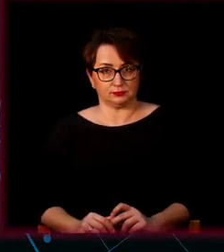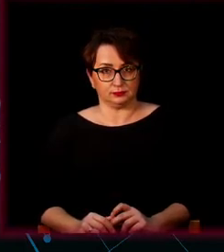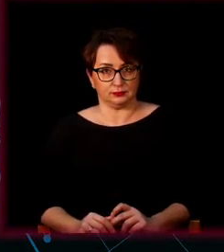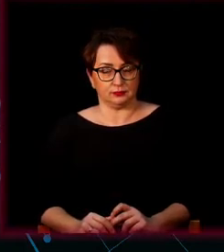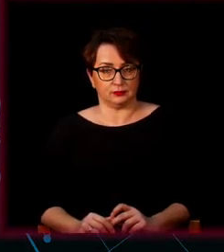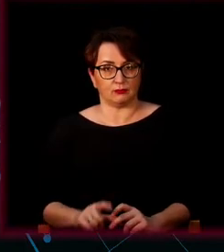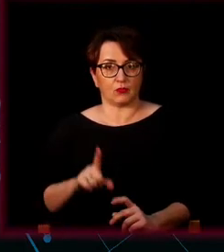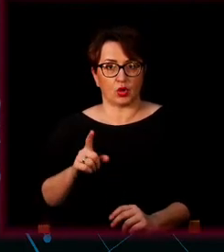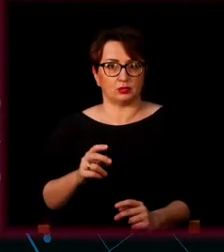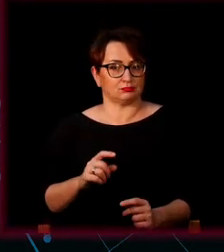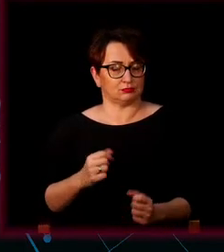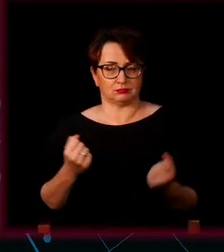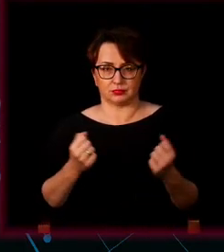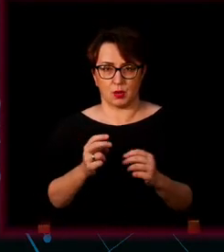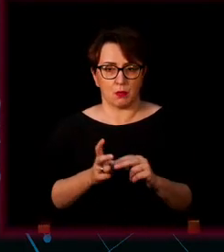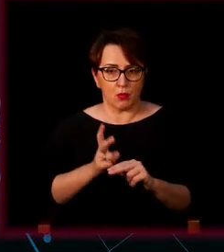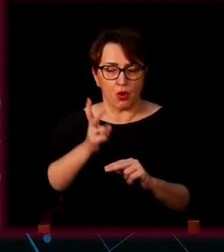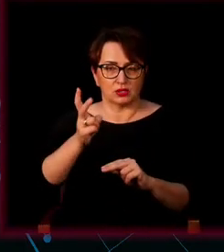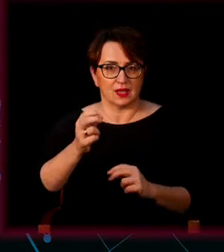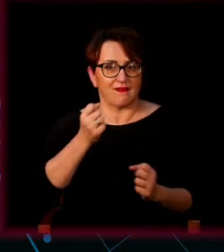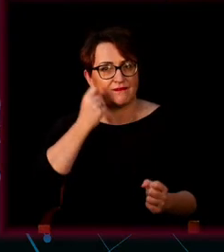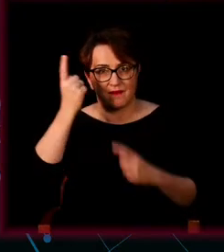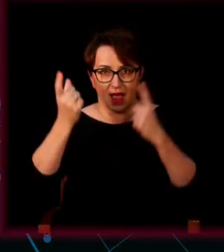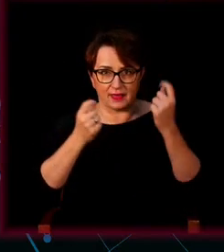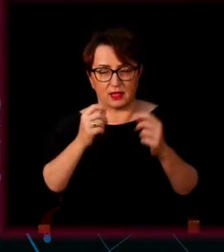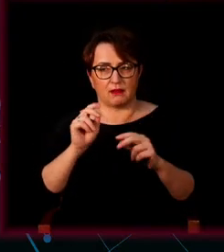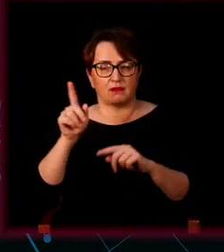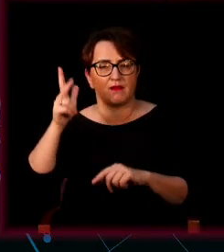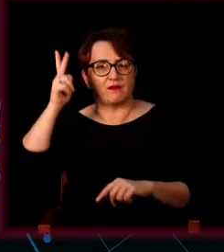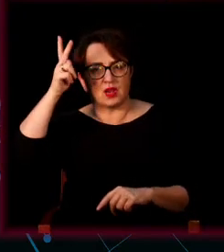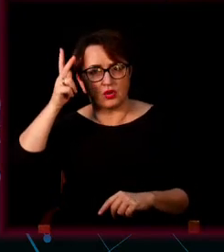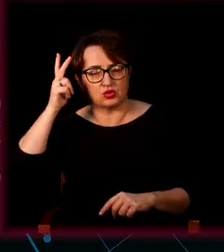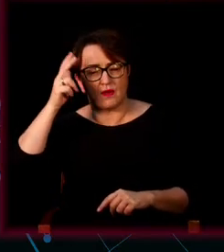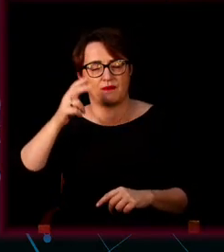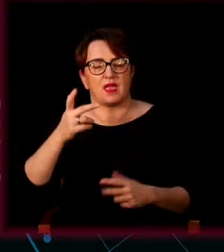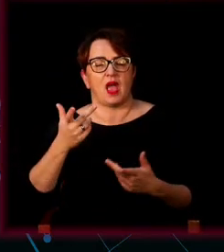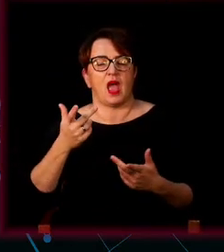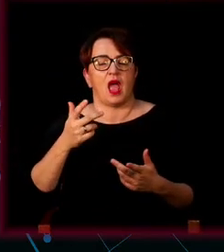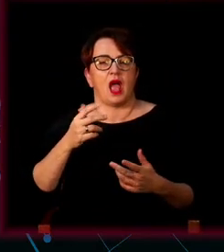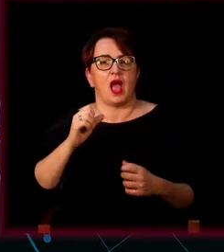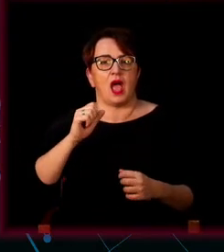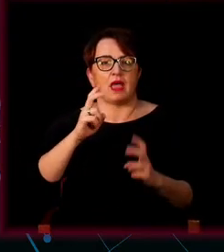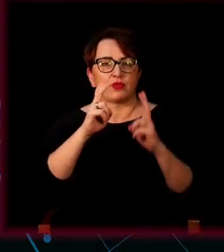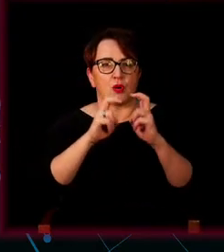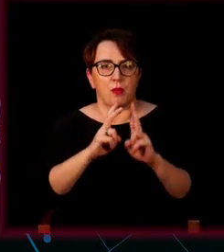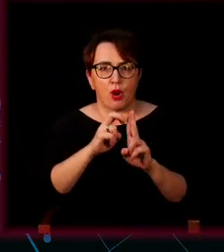tak naprawdę wykracza poza samą fantastykę w rejony filozofii, antropologii kulturowej,